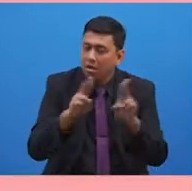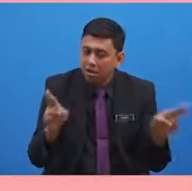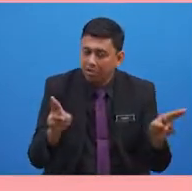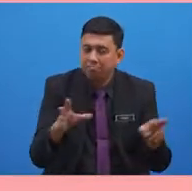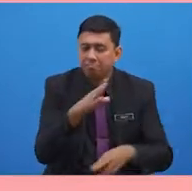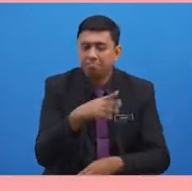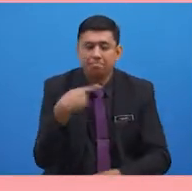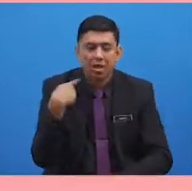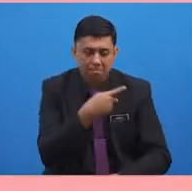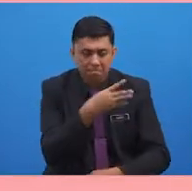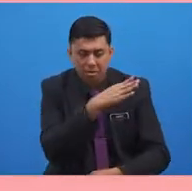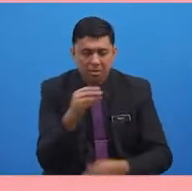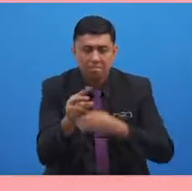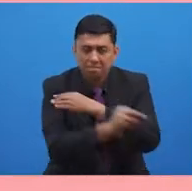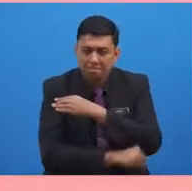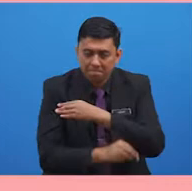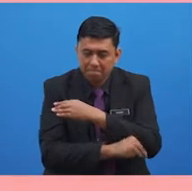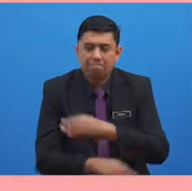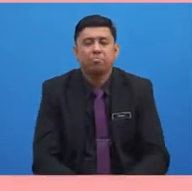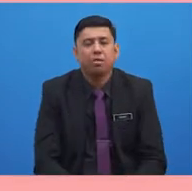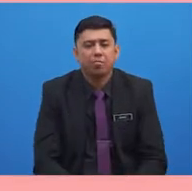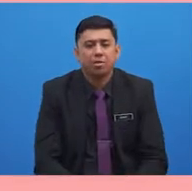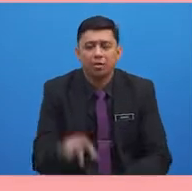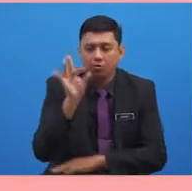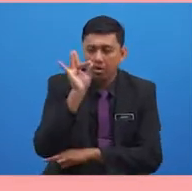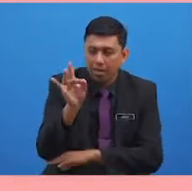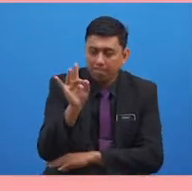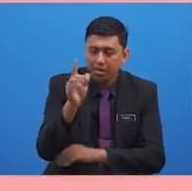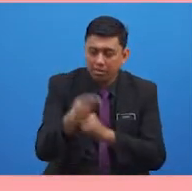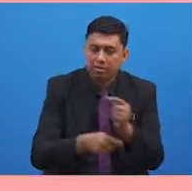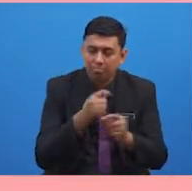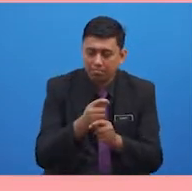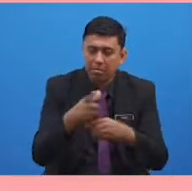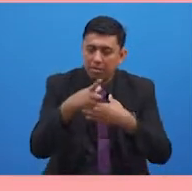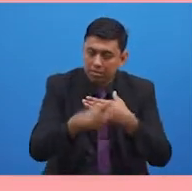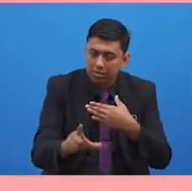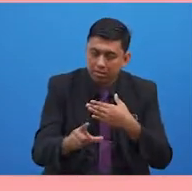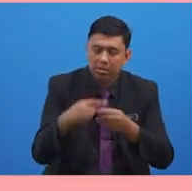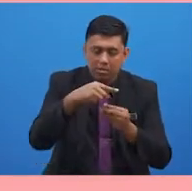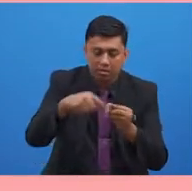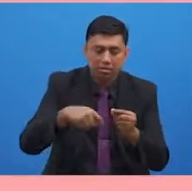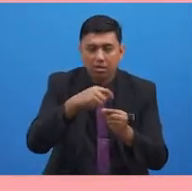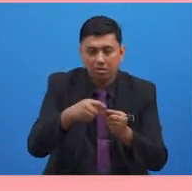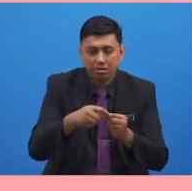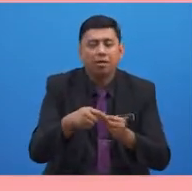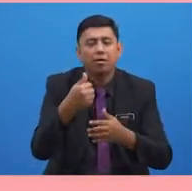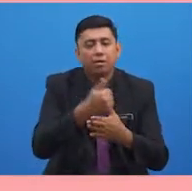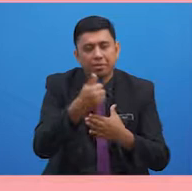dan negeri dalam tempoh tidak kurang daripada 8 tahun selepas tarikh